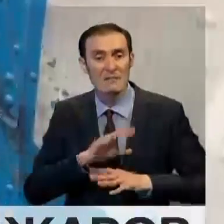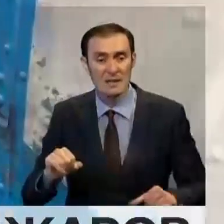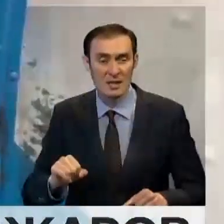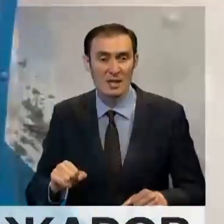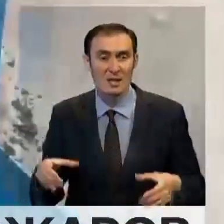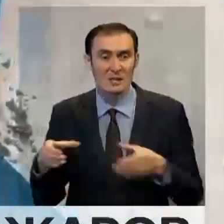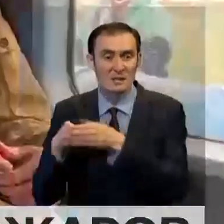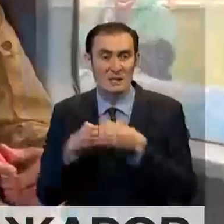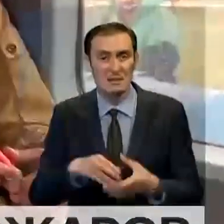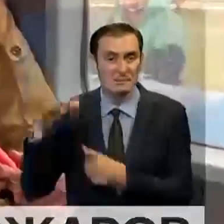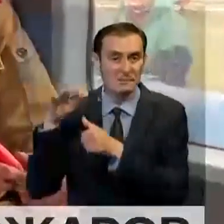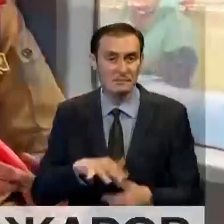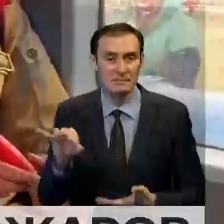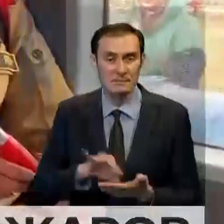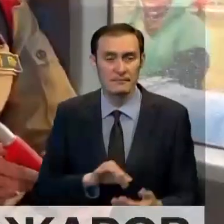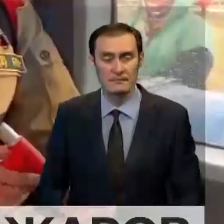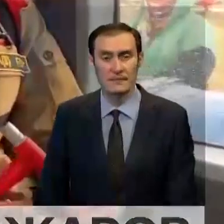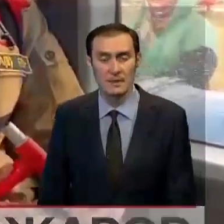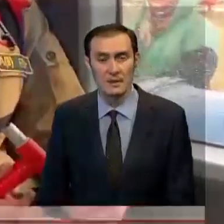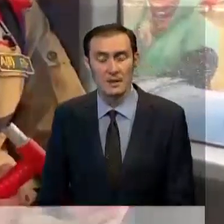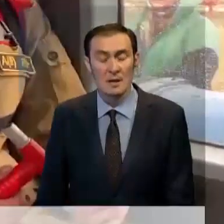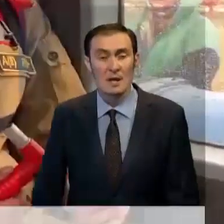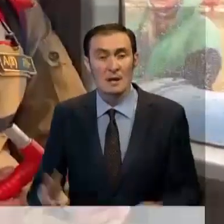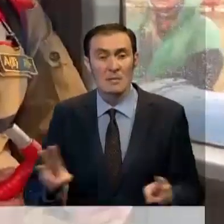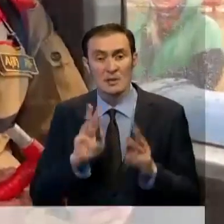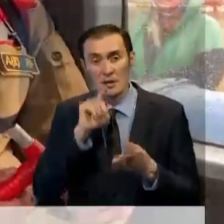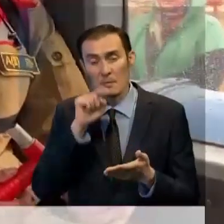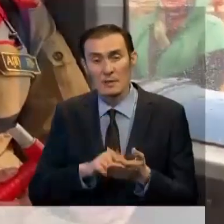пожарного десанта. При степном пожаре заходит